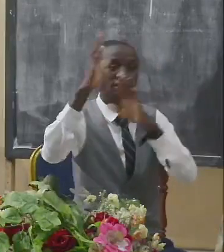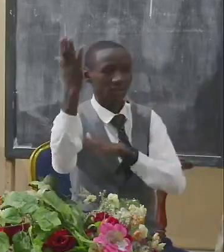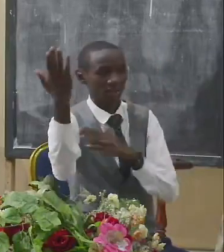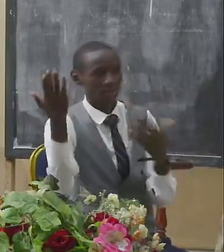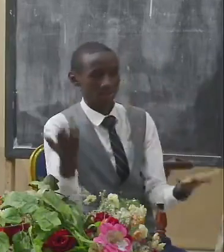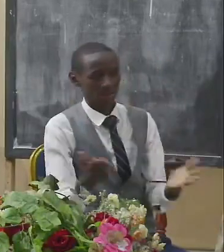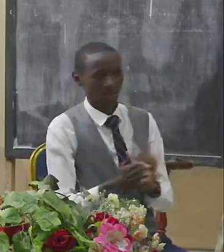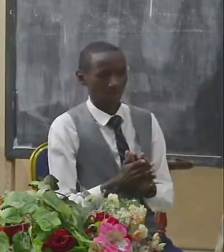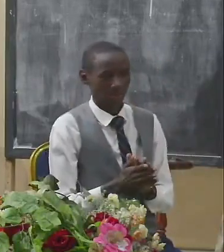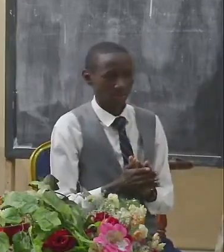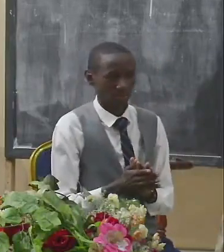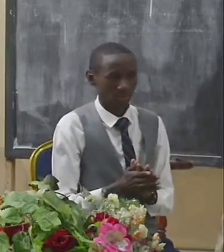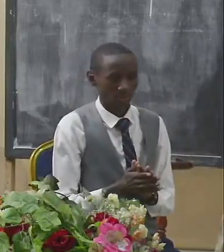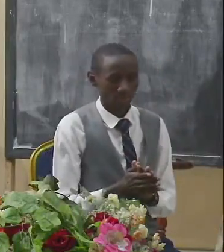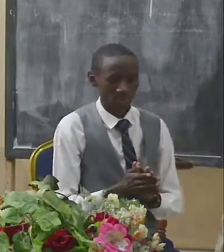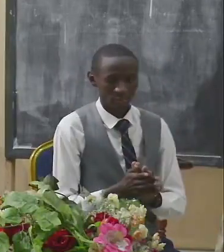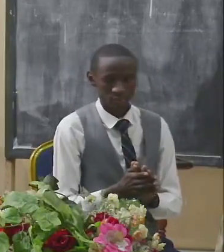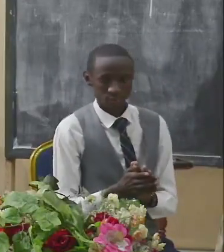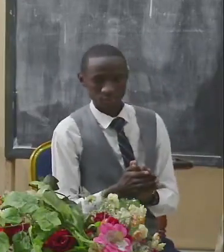Mungu.